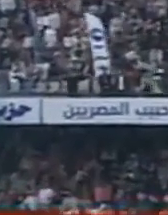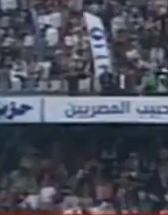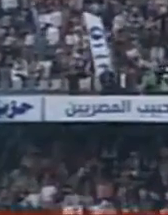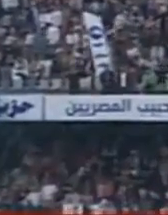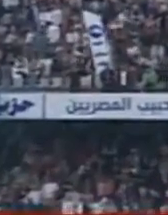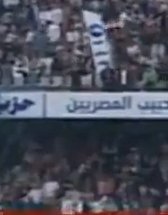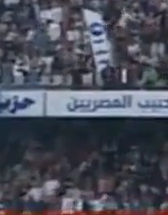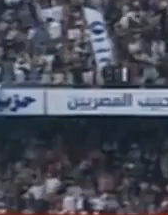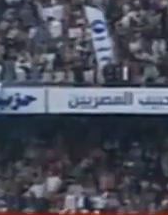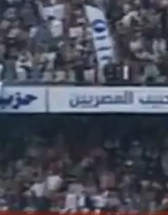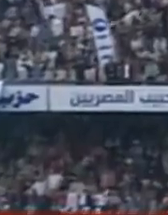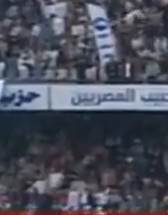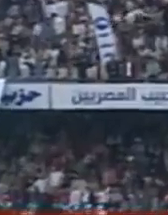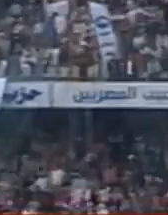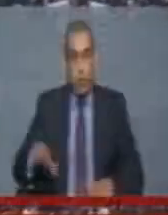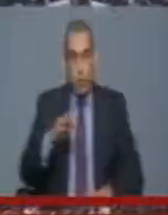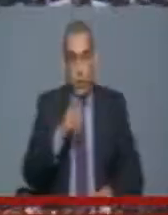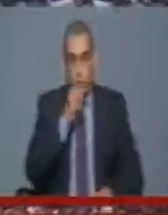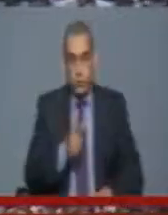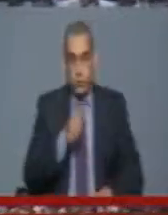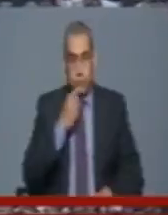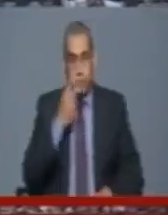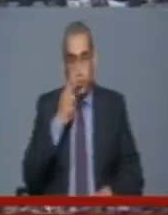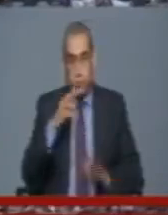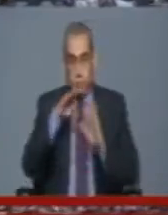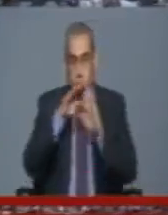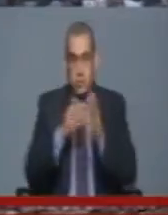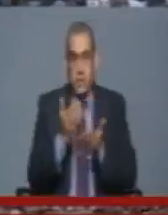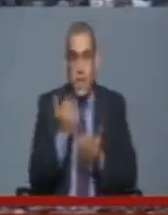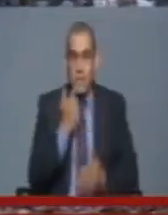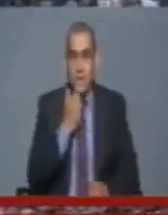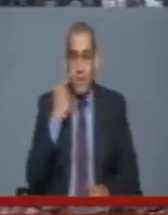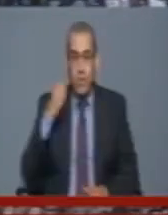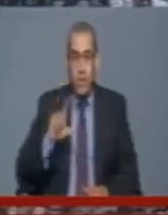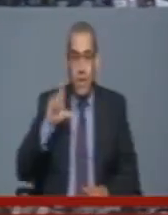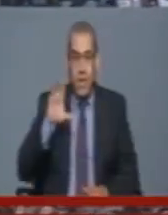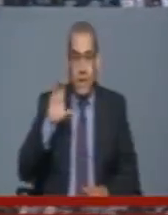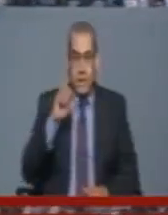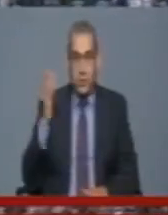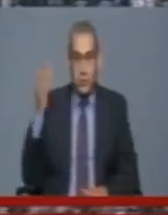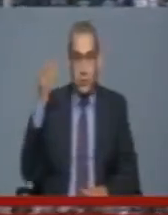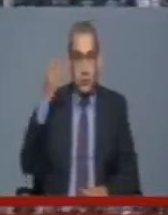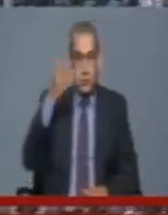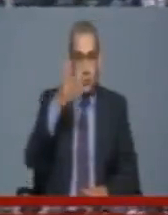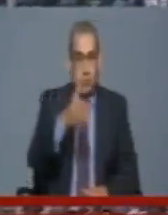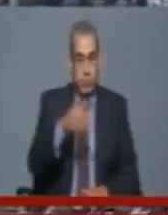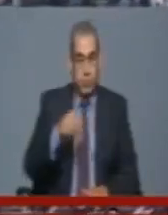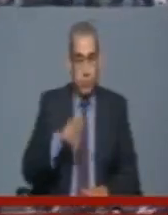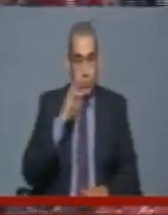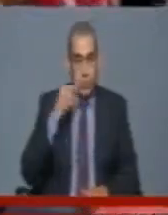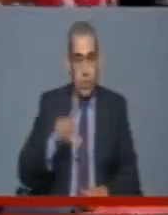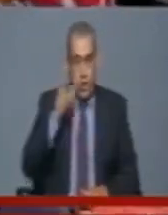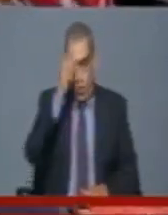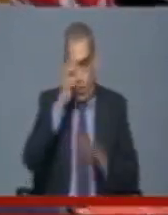إذن مشاهدينا الكرام، كما تابعنا منذ قليل وصول السيد الرئيس عبد الفتاح السيسي رئيس الجمهورية